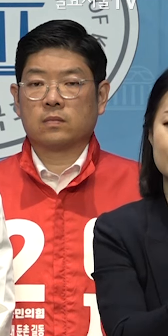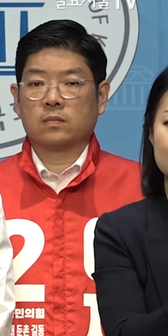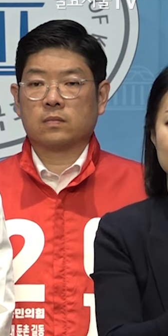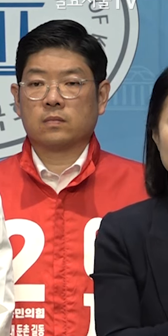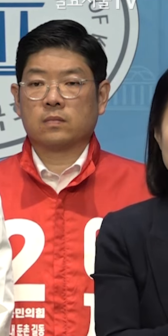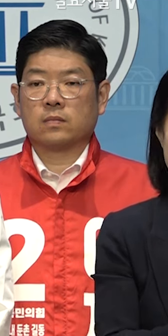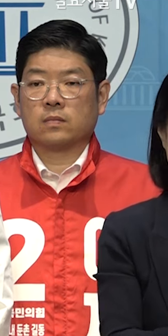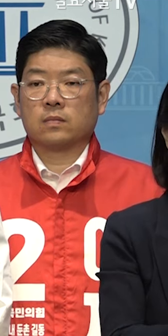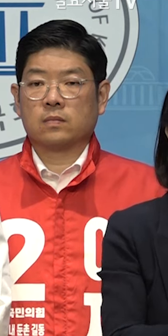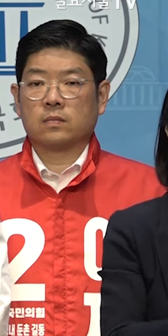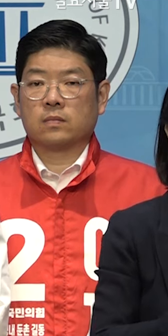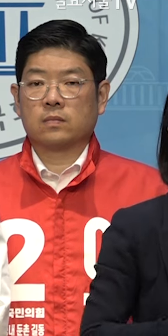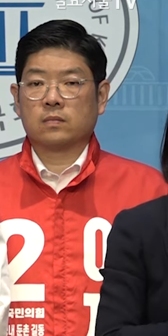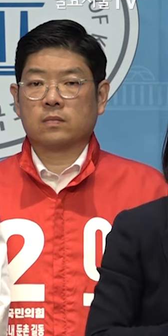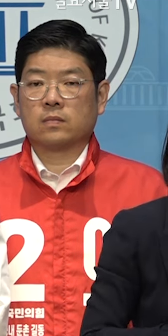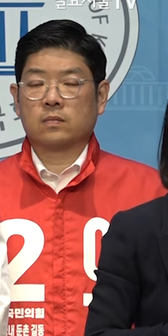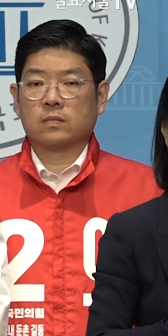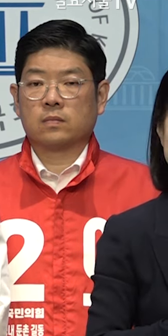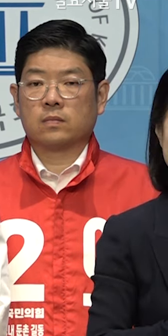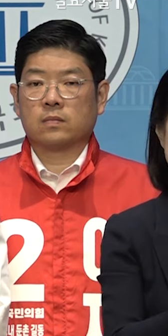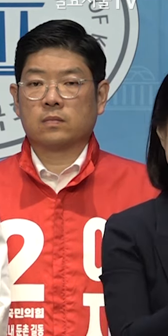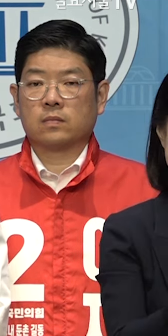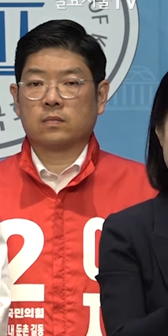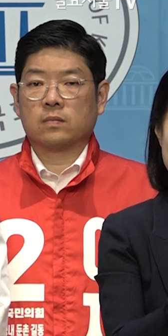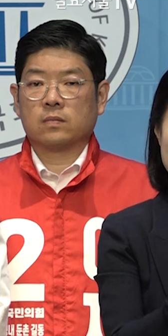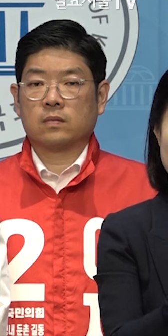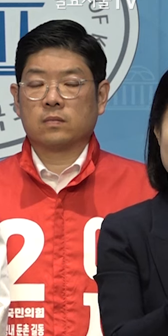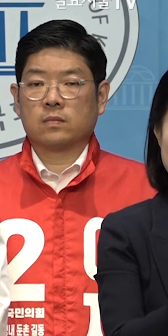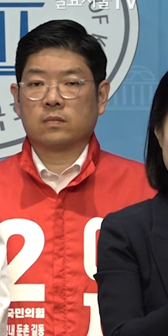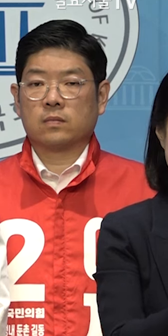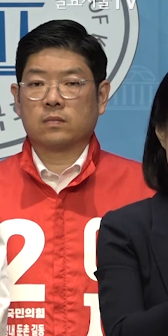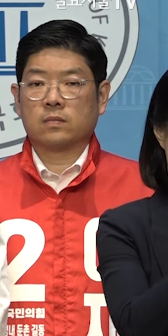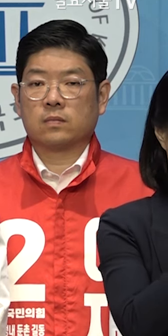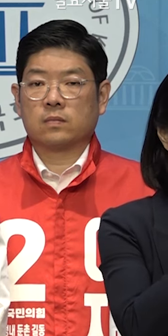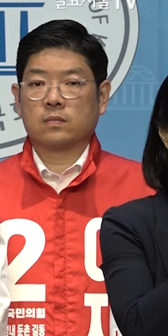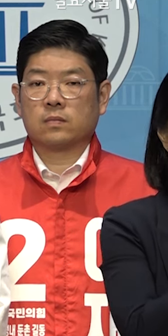편과 부정행위를 일는 람들의지